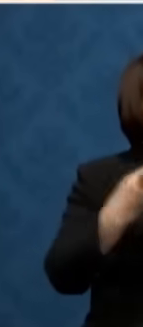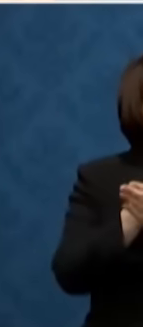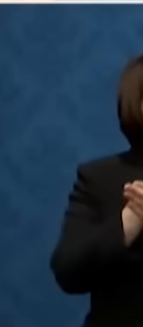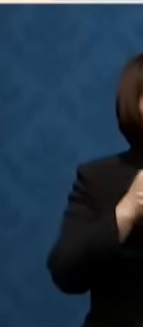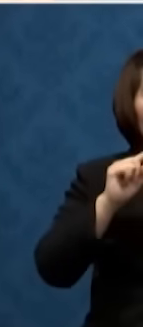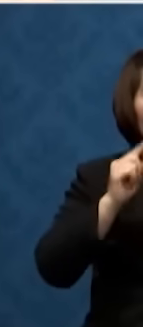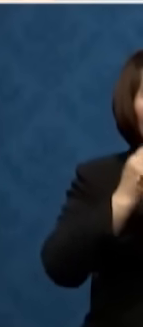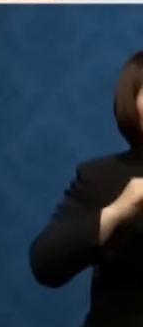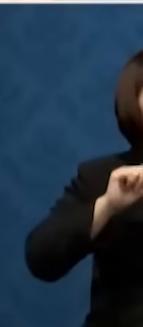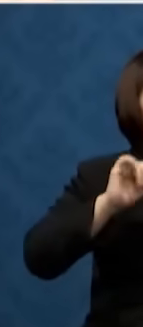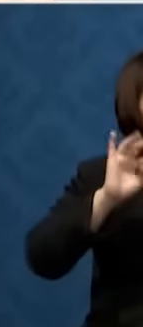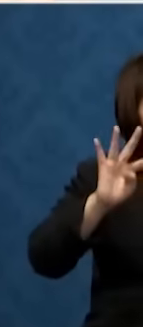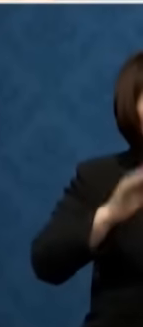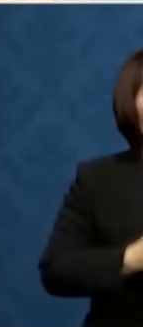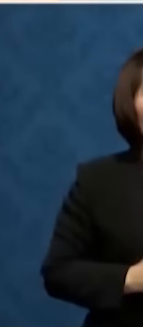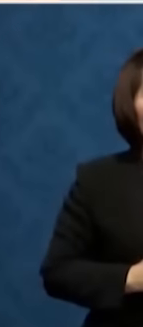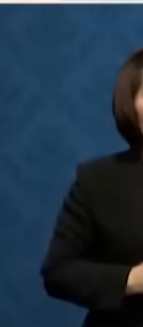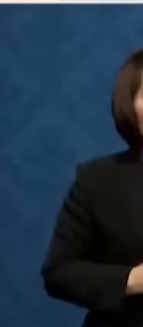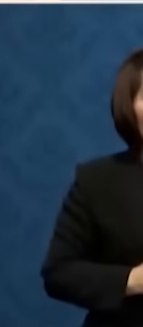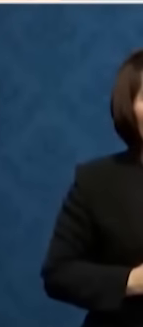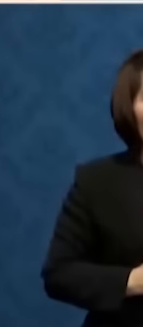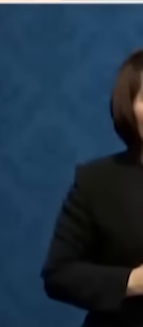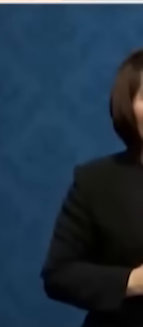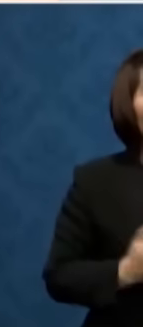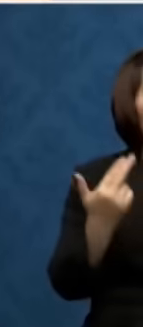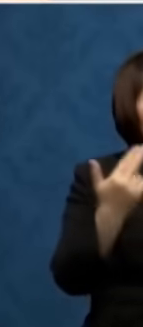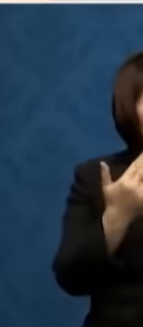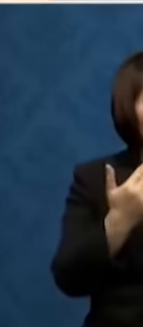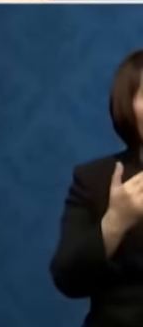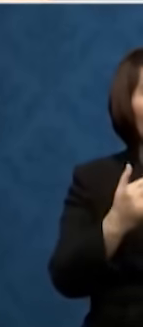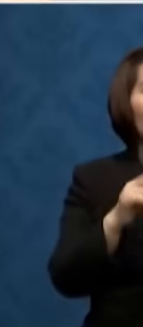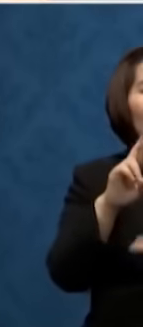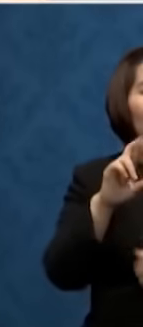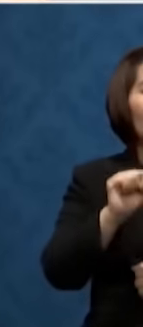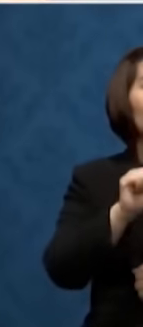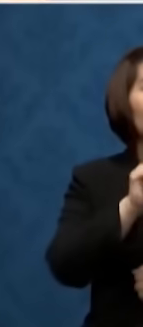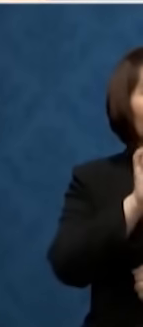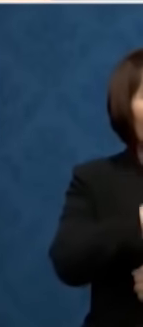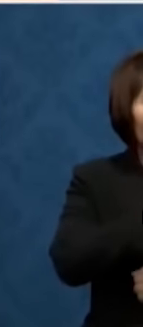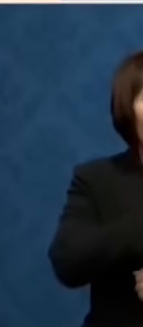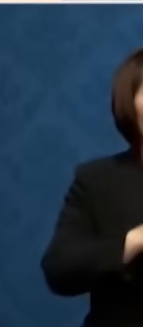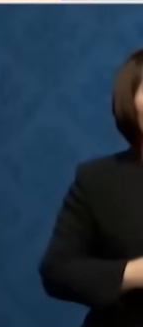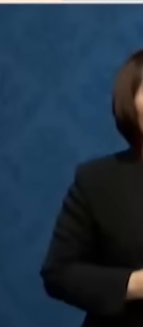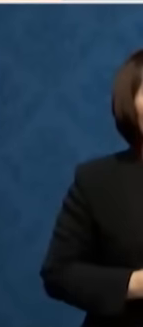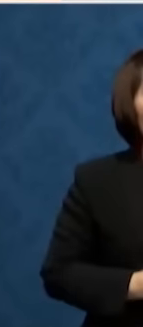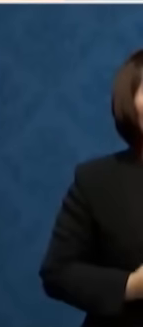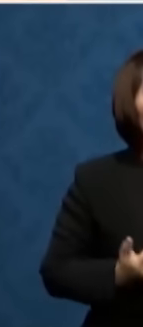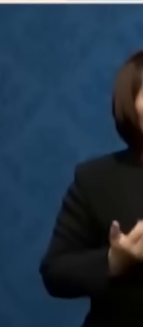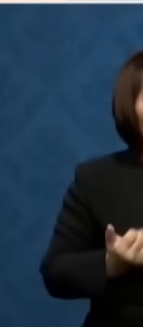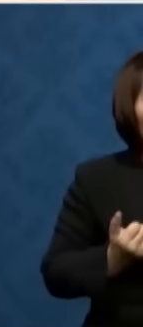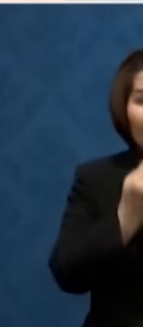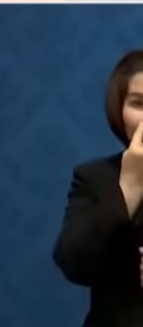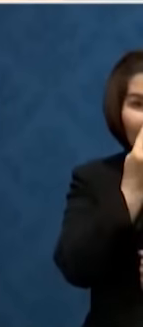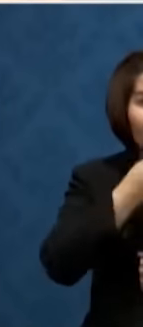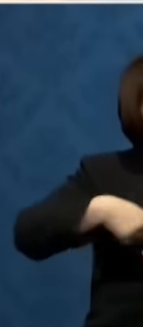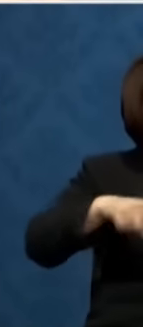4พรรครวมไทยสร้างชาติในฐานะสมาชิกรัฐสภาท่านประธานครับวันนี้ได้เห็นเพื่อนสม